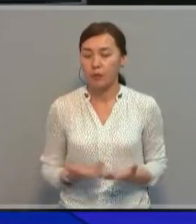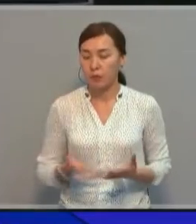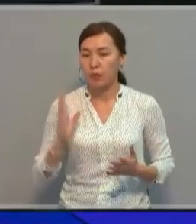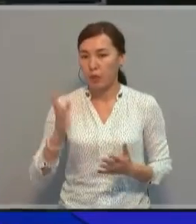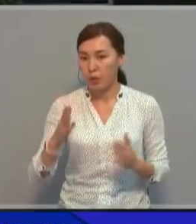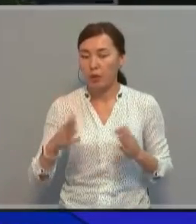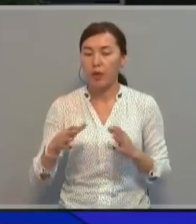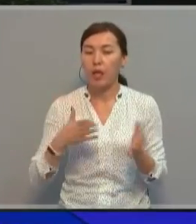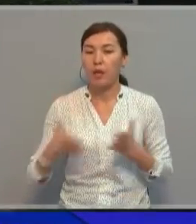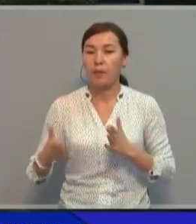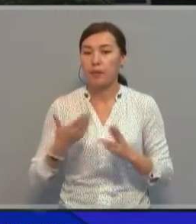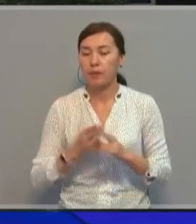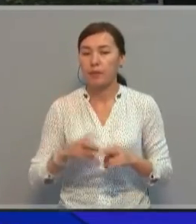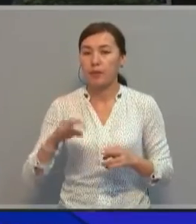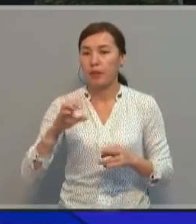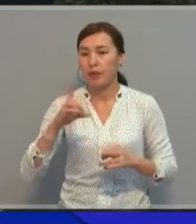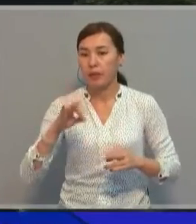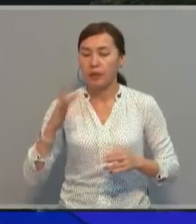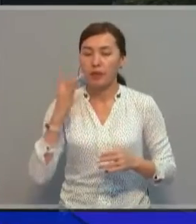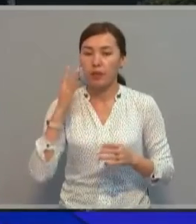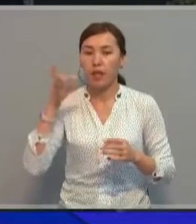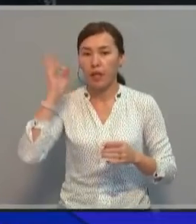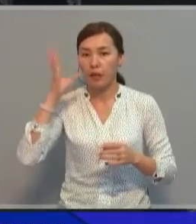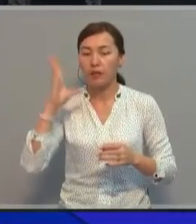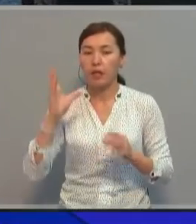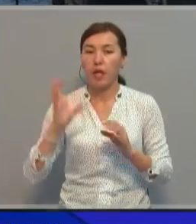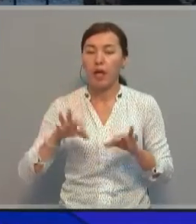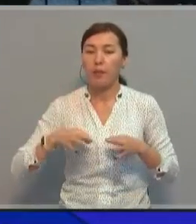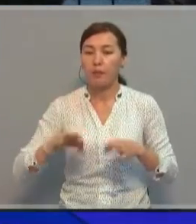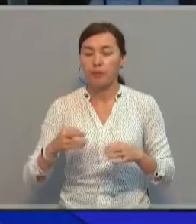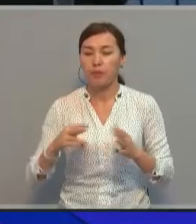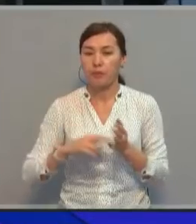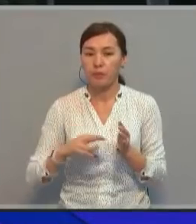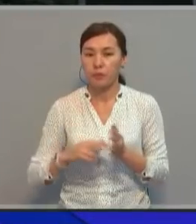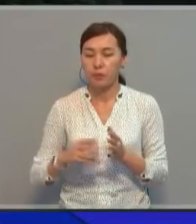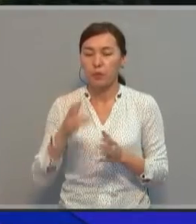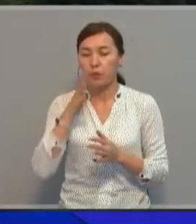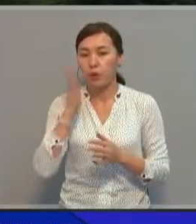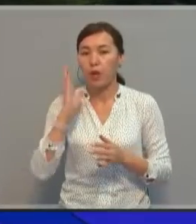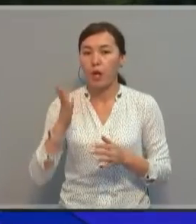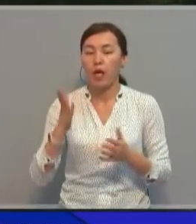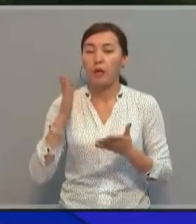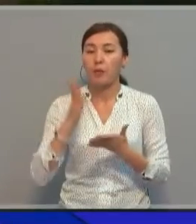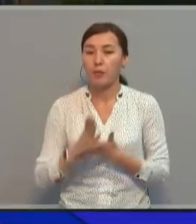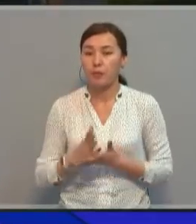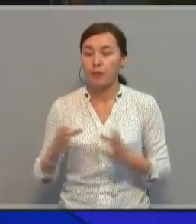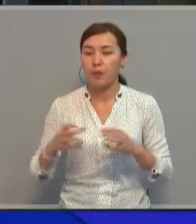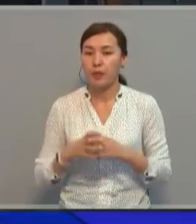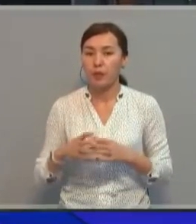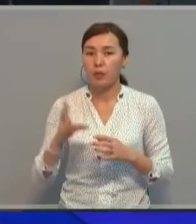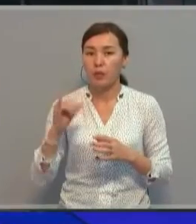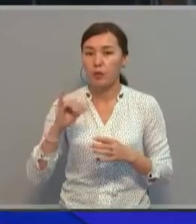будут выходить на тротуар, лазерный луч сигнализирует автомобилям. Проект в пилотном режиме будет осуществляться